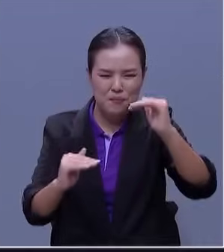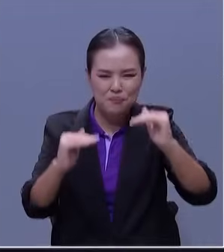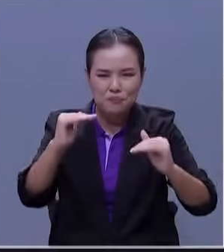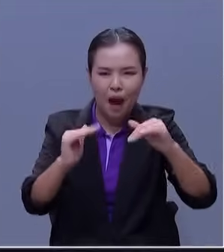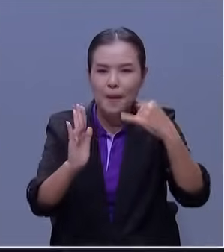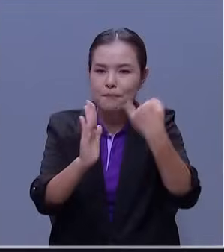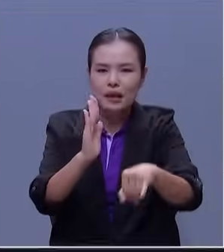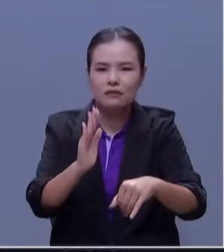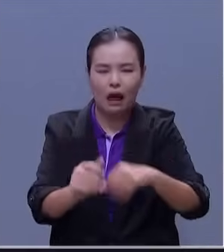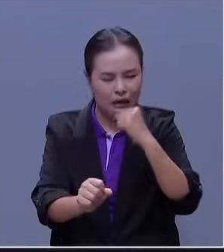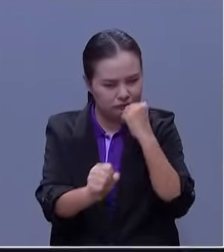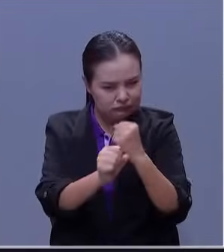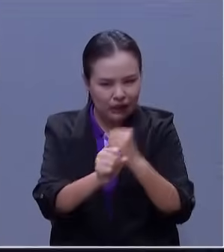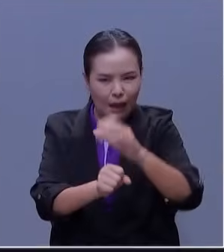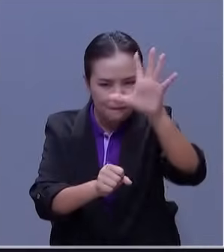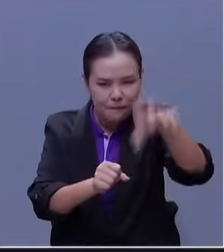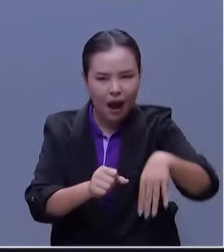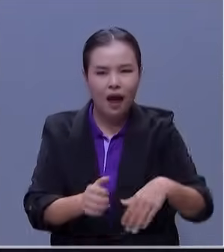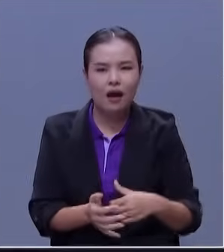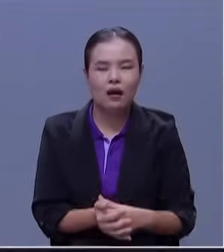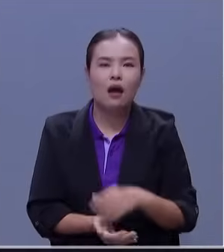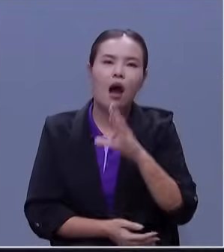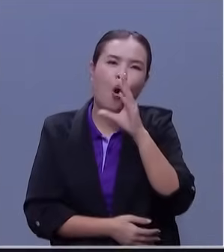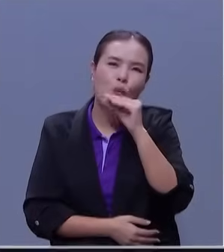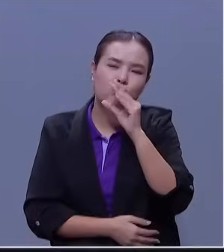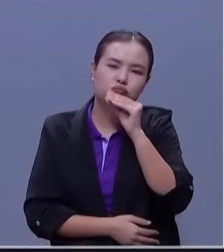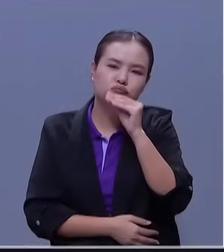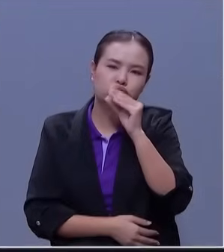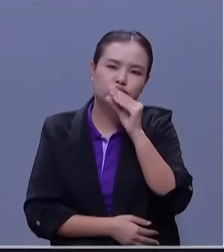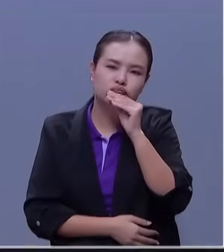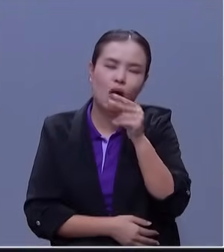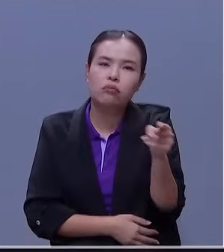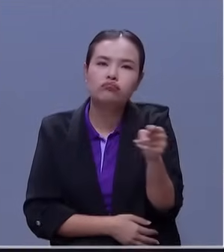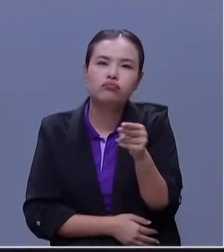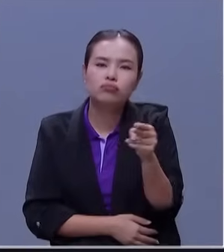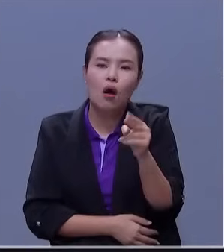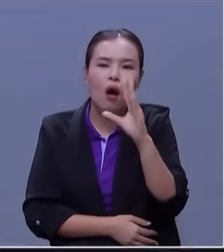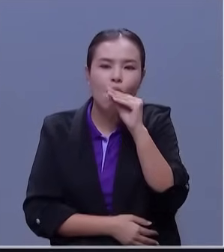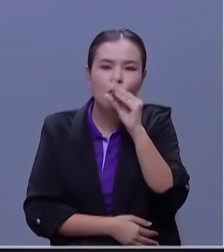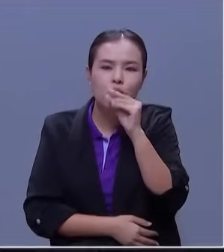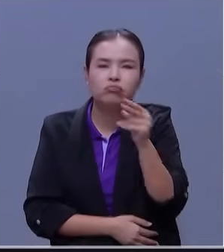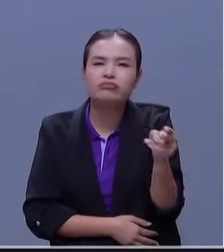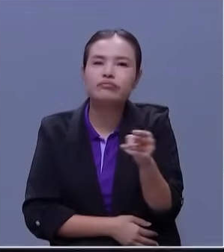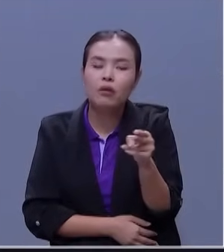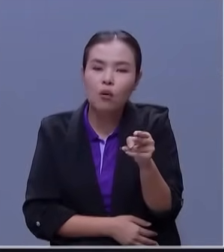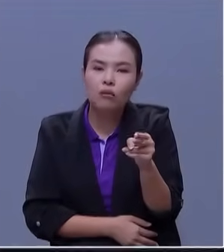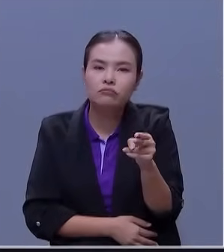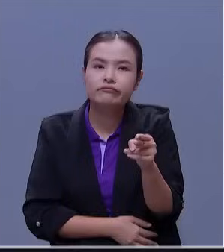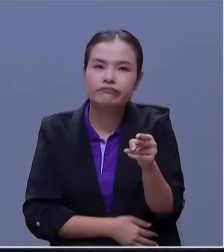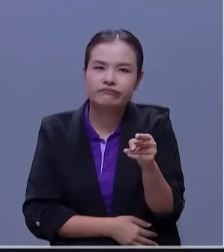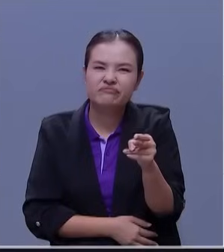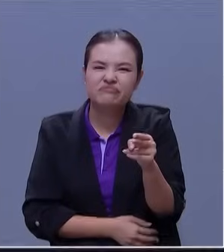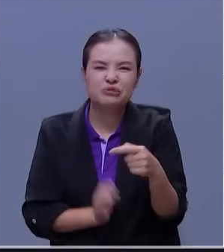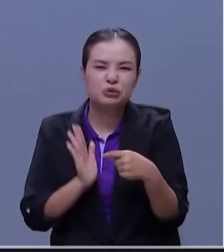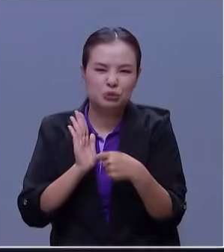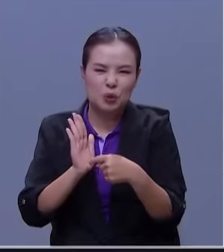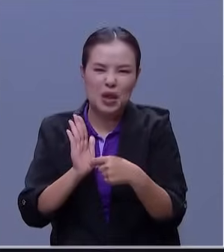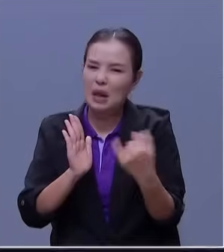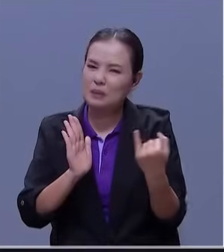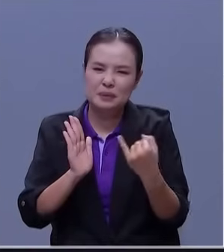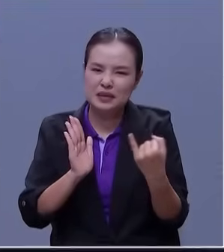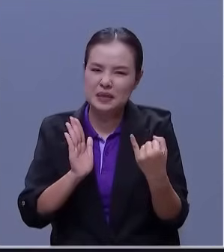ยวจัดการเลยแต่ถ้าออกมาพูดอย่างนี้เนี่ยผมมองว่ามันจะเป็นตัวอย่างที่ไม่ดี